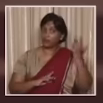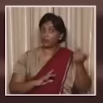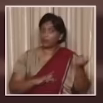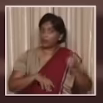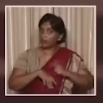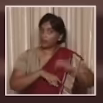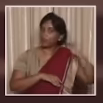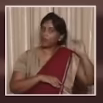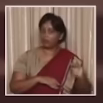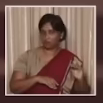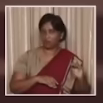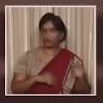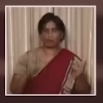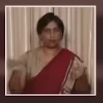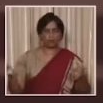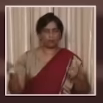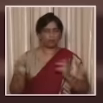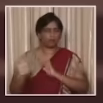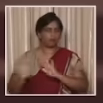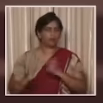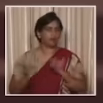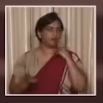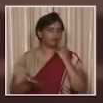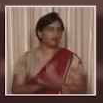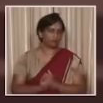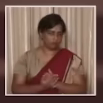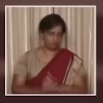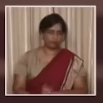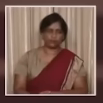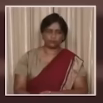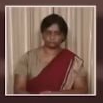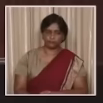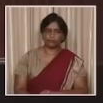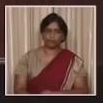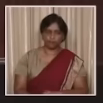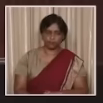අයකින් ඒ අනුව අඩු කරන්න නැත්තම් මෙතන කල්පනාකරණය කරගන්න බැරි වෙනවා. ගරු කතානායකතුමනි.